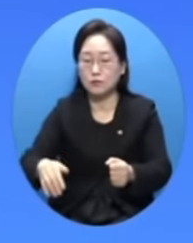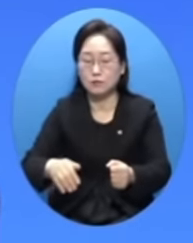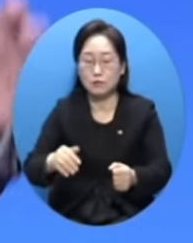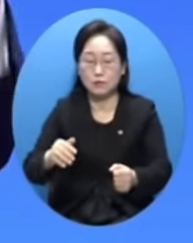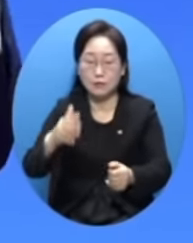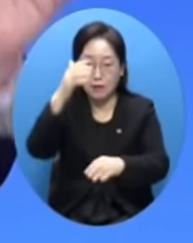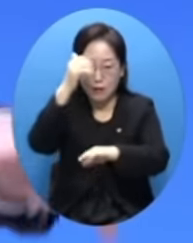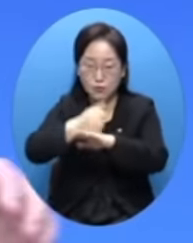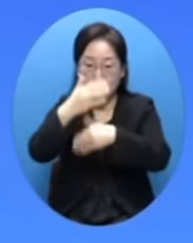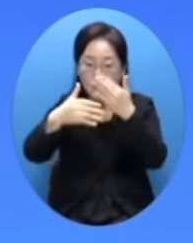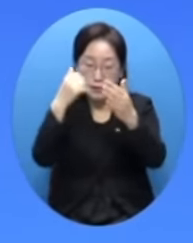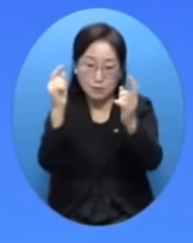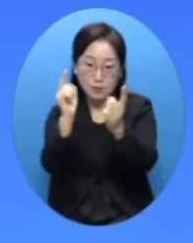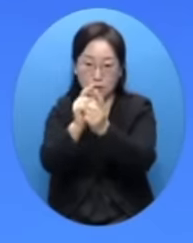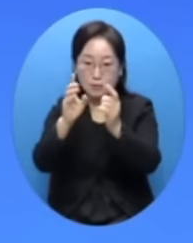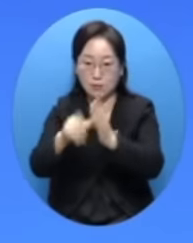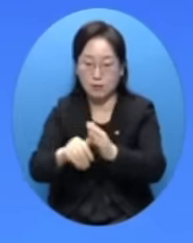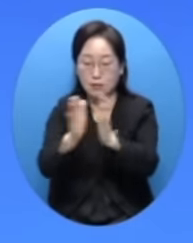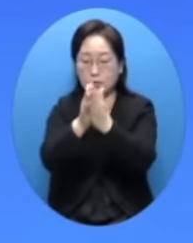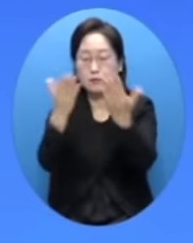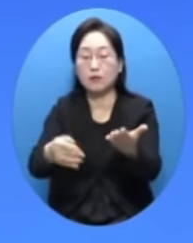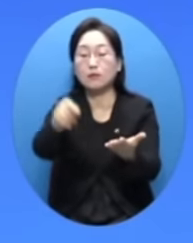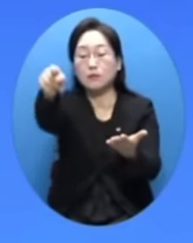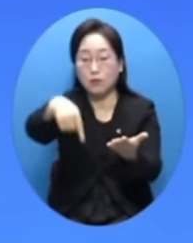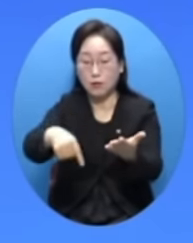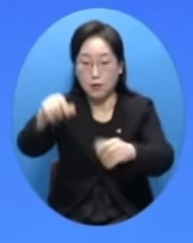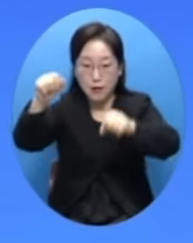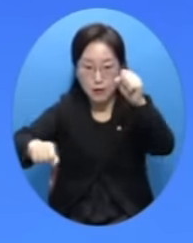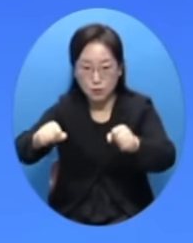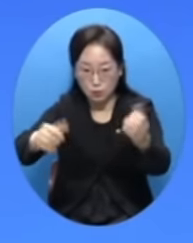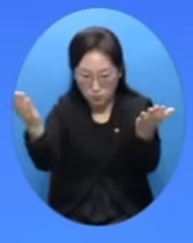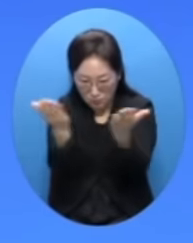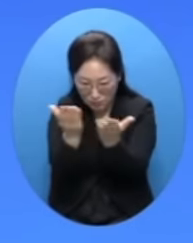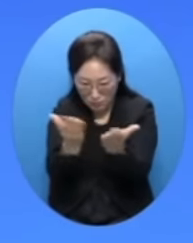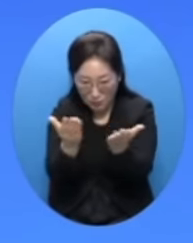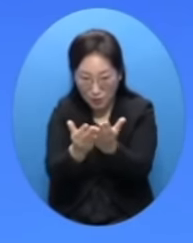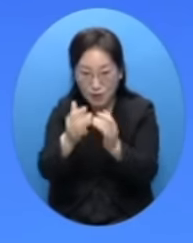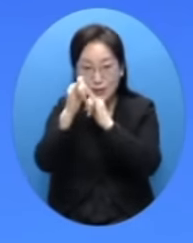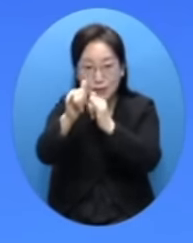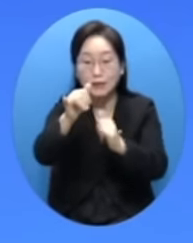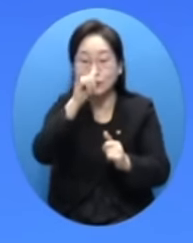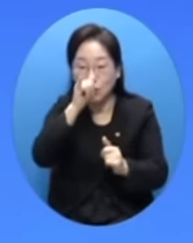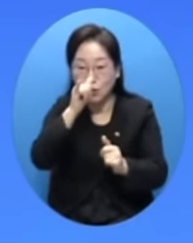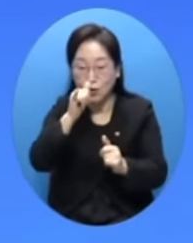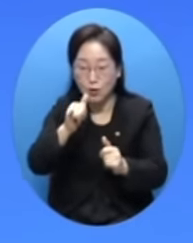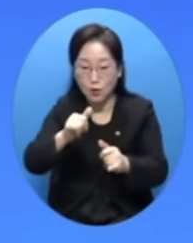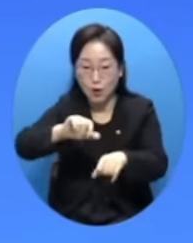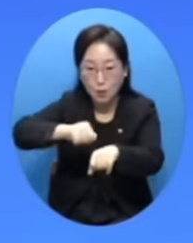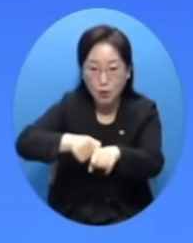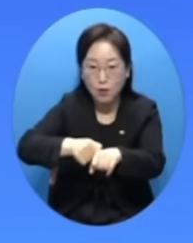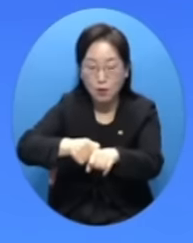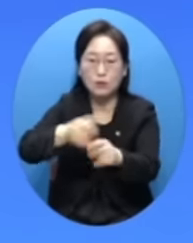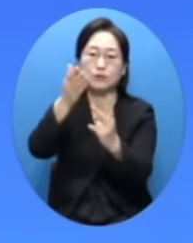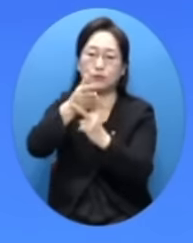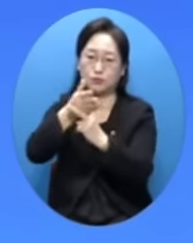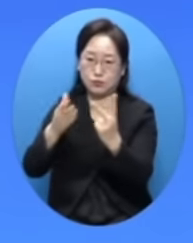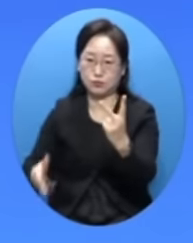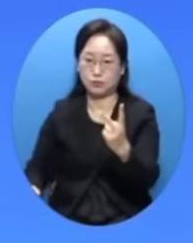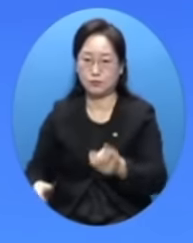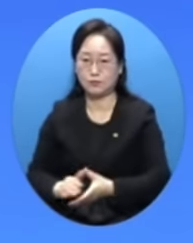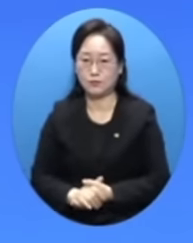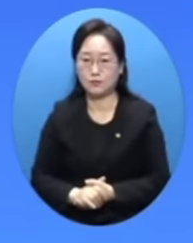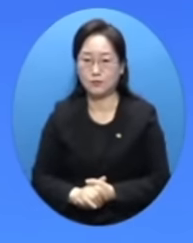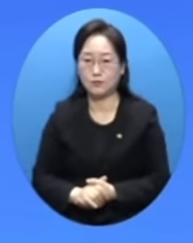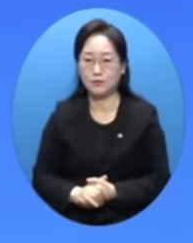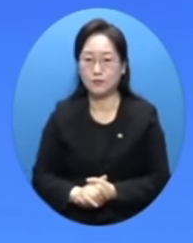따라서 상법을 받든지 또 거기에 대한 어떤 우리 한 일에 대한 심판을 받게 되는 것입니다